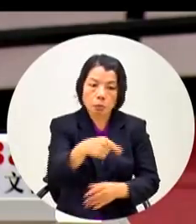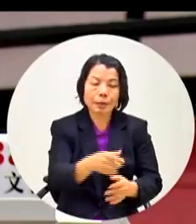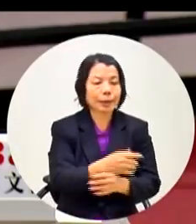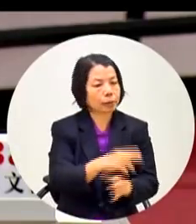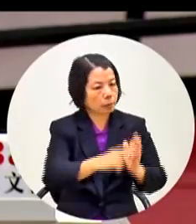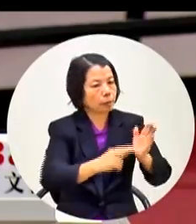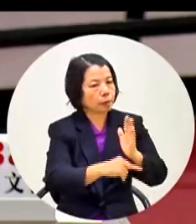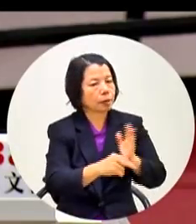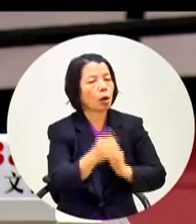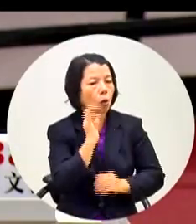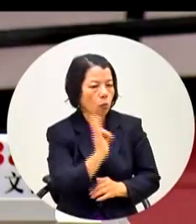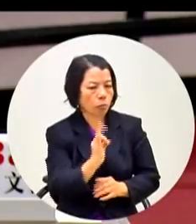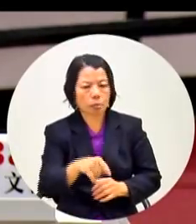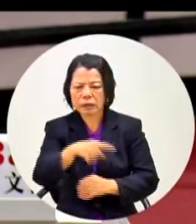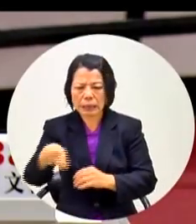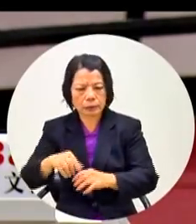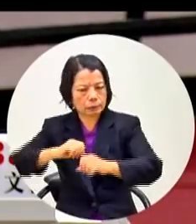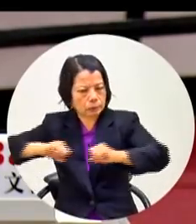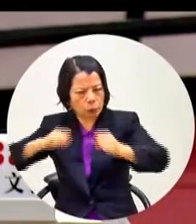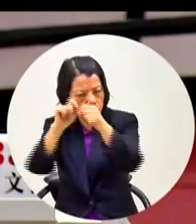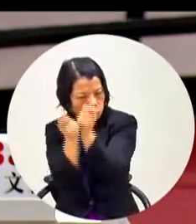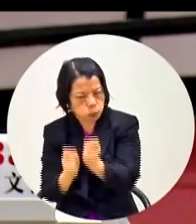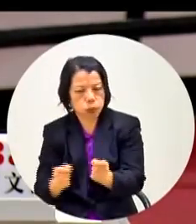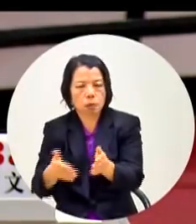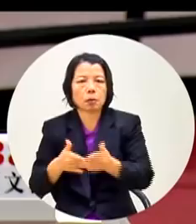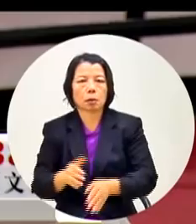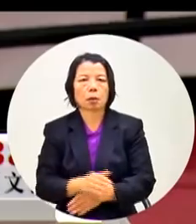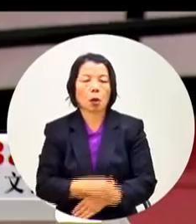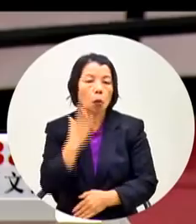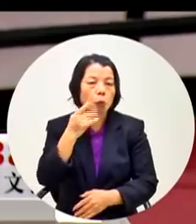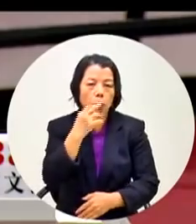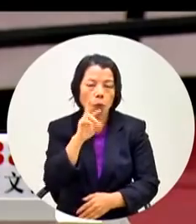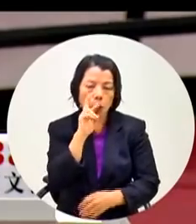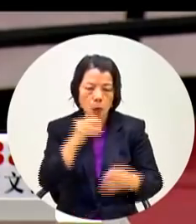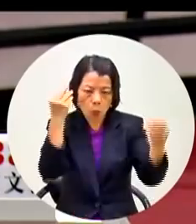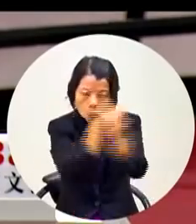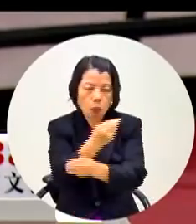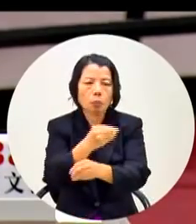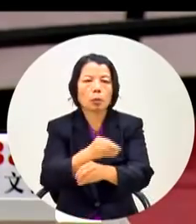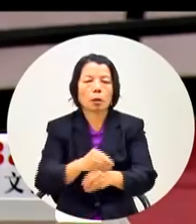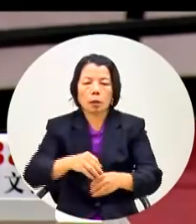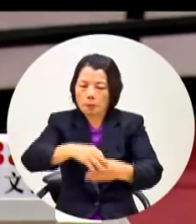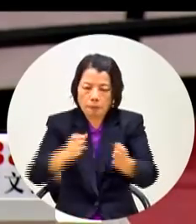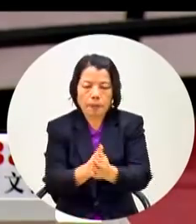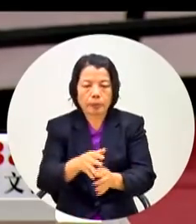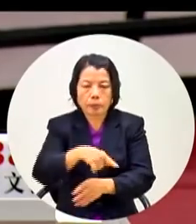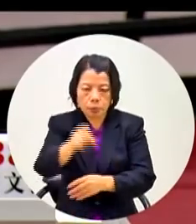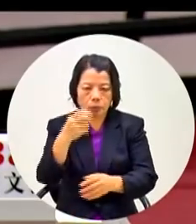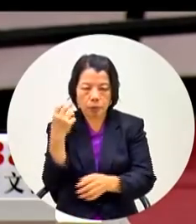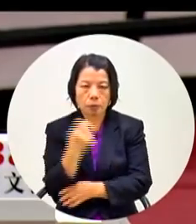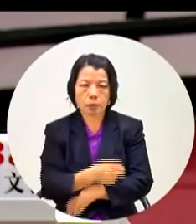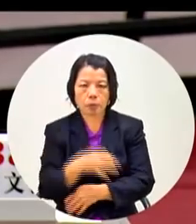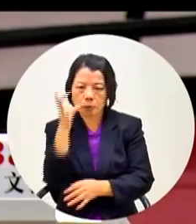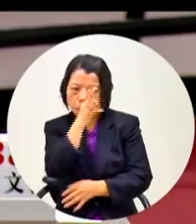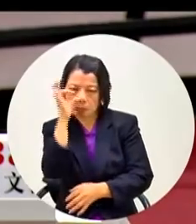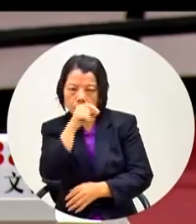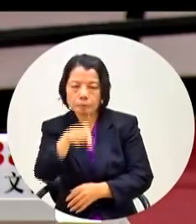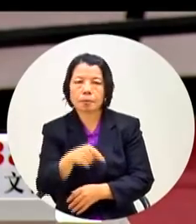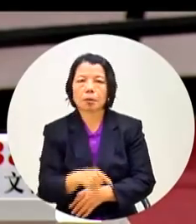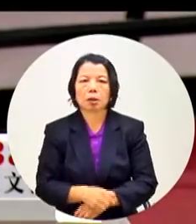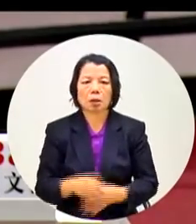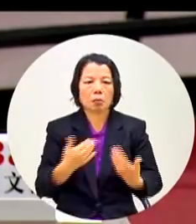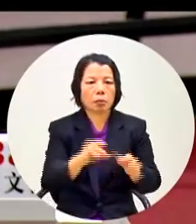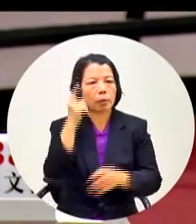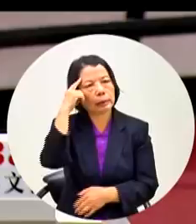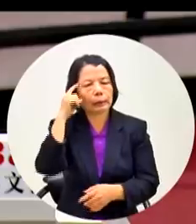解的部分确定的，赶快先戳清楚；还不明的，赶快继续查。莫大家停留在了，我在这种疑虑的东西。现在是换政府呢，